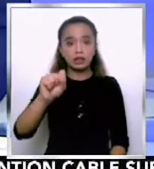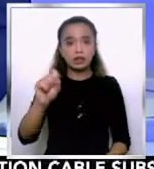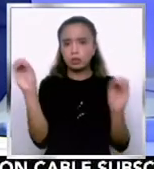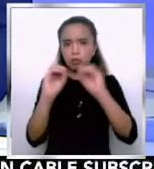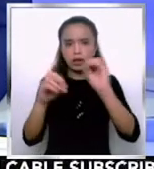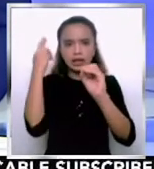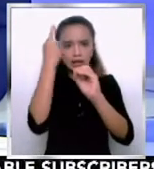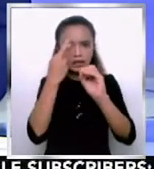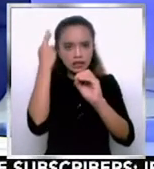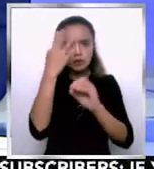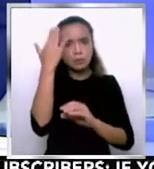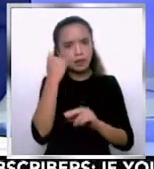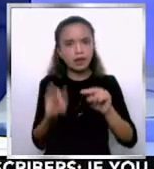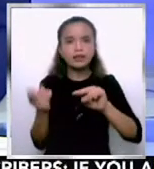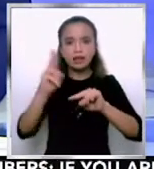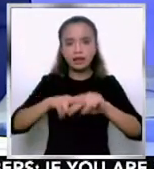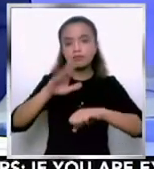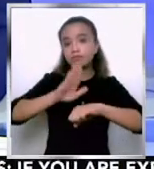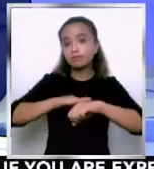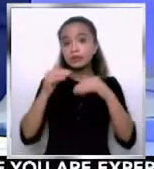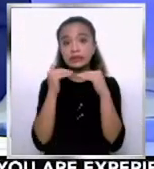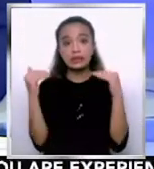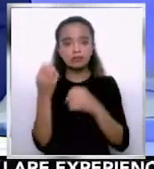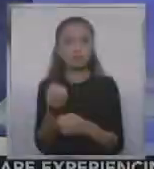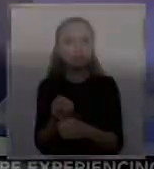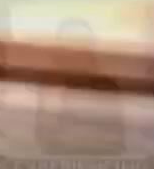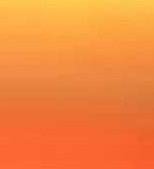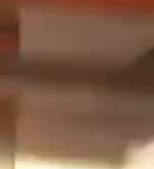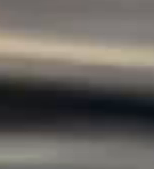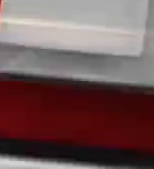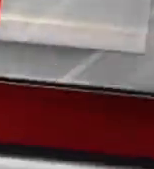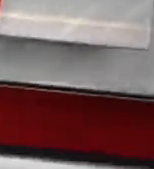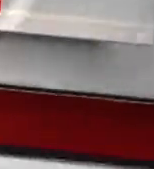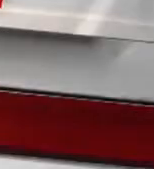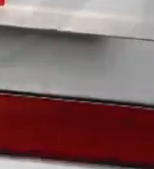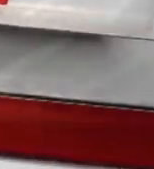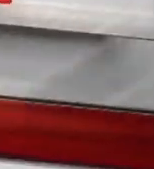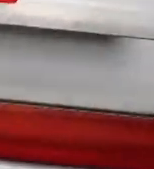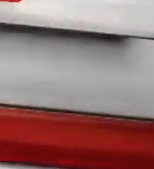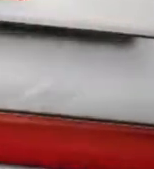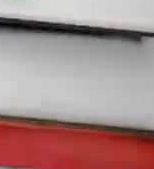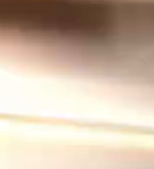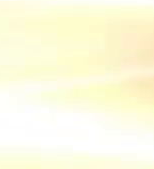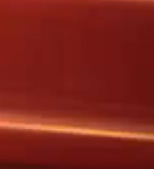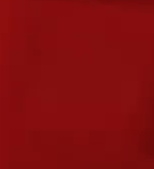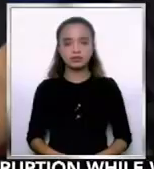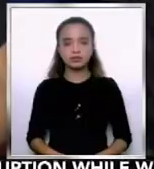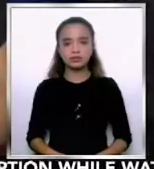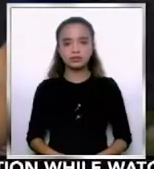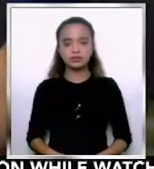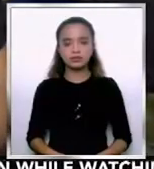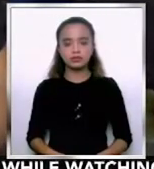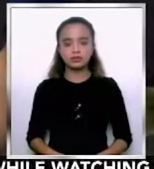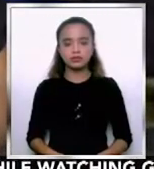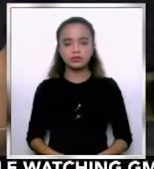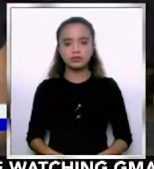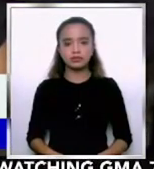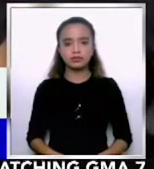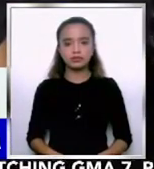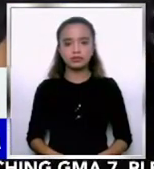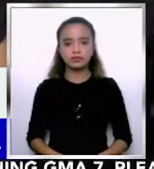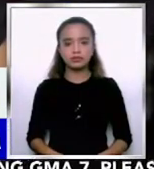ng bulkan. Mula sa Huban, Sorsogon, Nakatutok Live, si Jesse Cruzat ng GMA Regional Balitang Bicolandia.